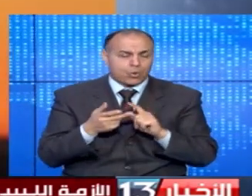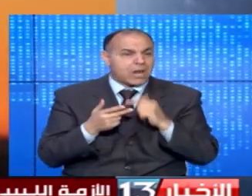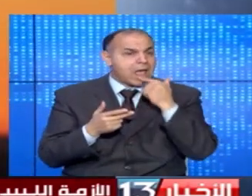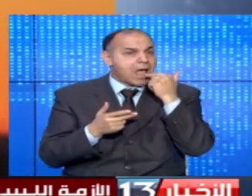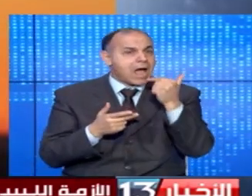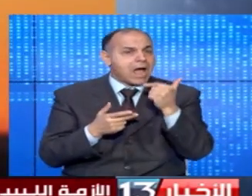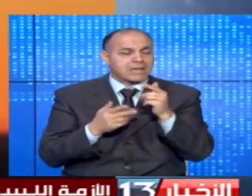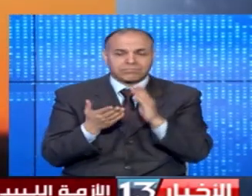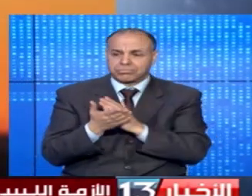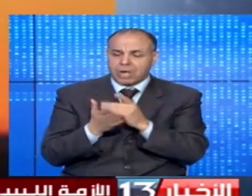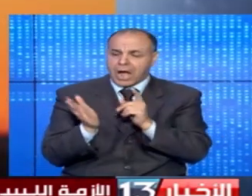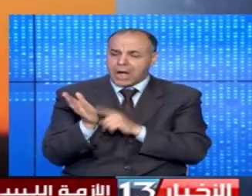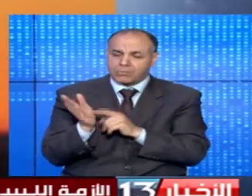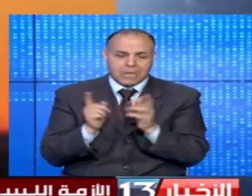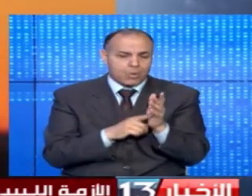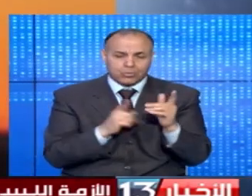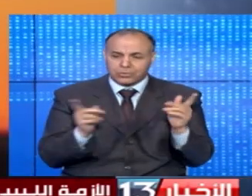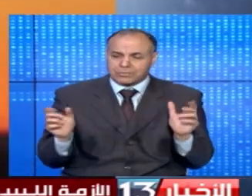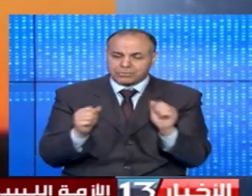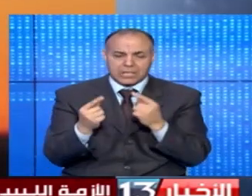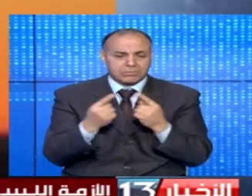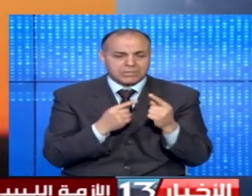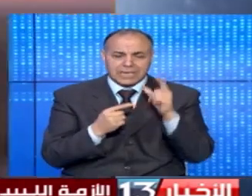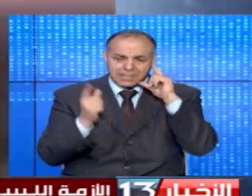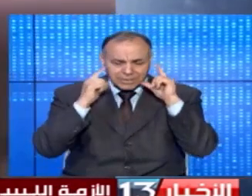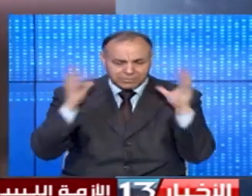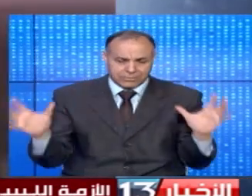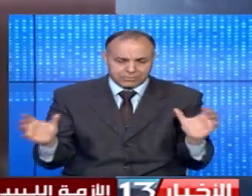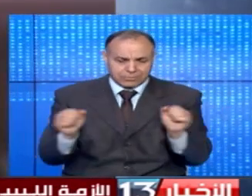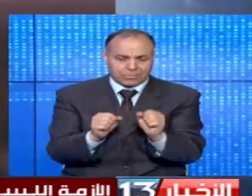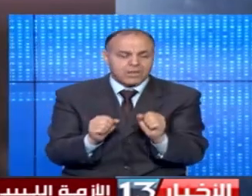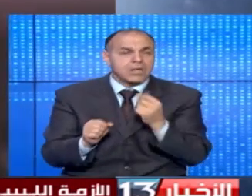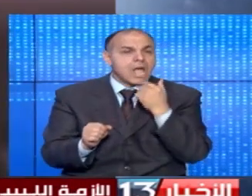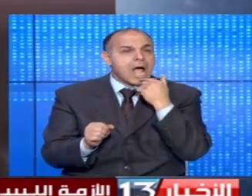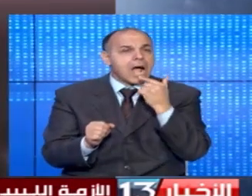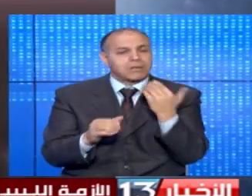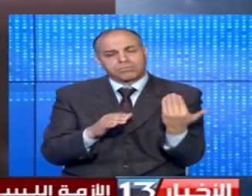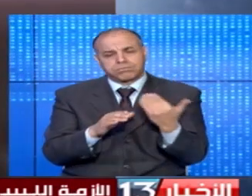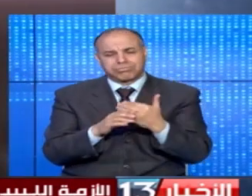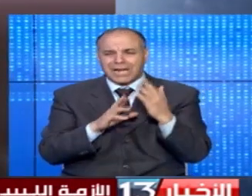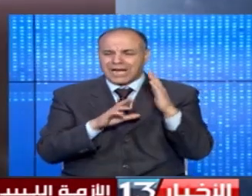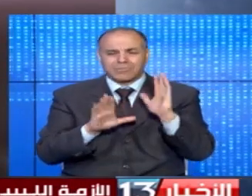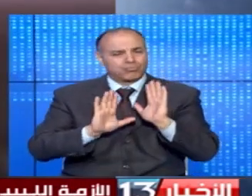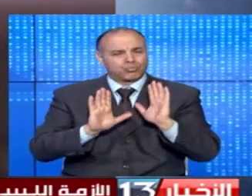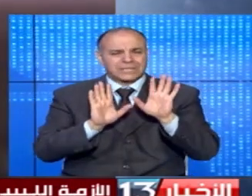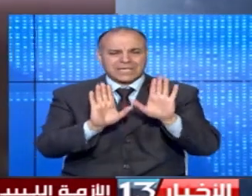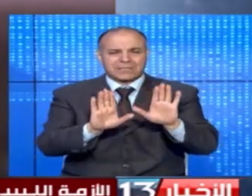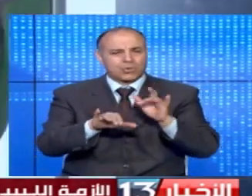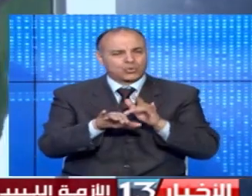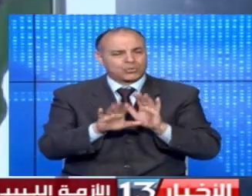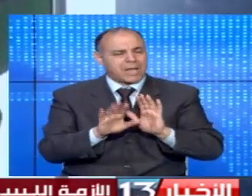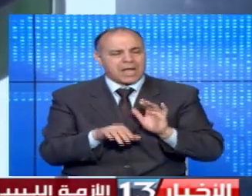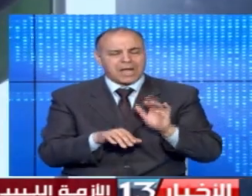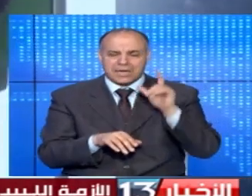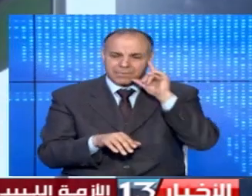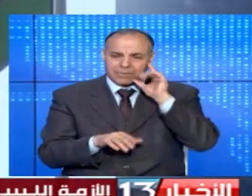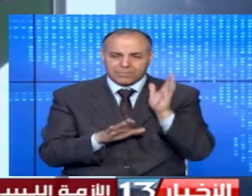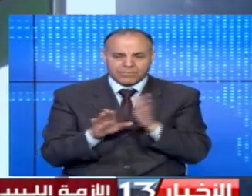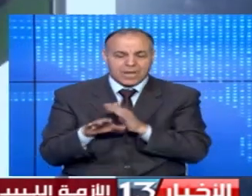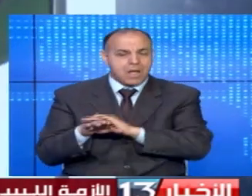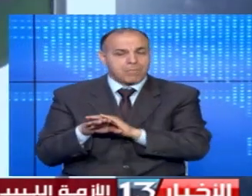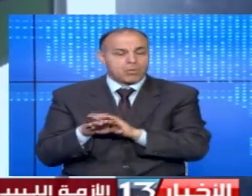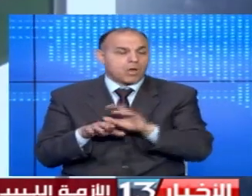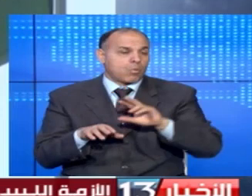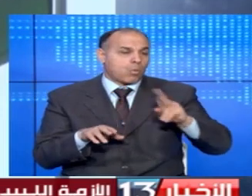خلال توفير الشروط اللازمه لحوار ليبي ليبي منددا بالتدخلات الخارجيه في النزاع الليبي وفي سياق متصل